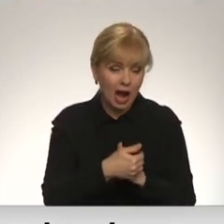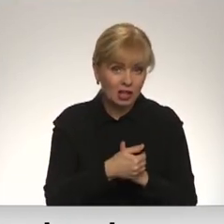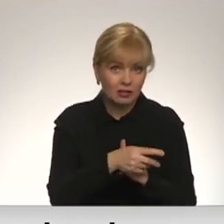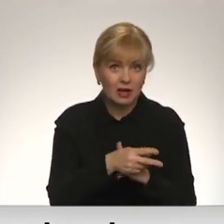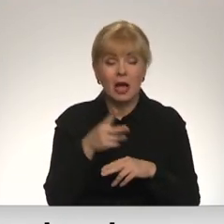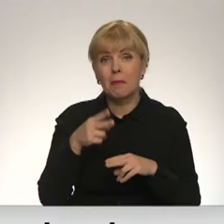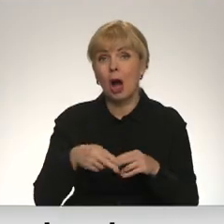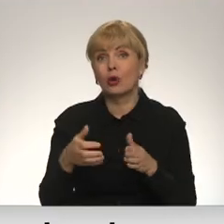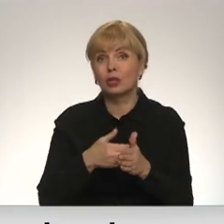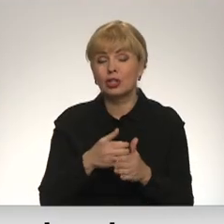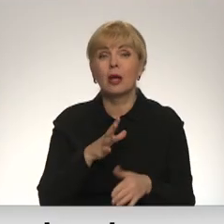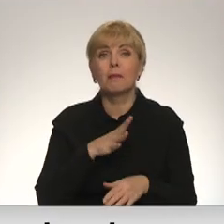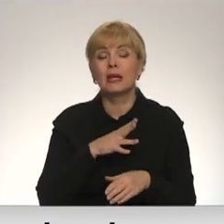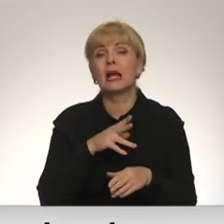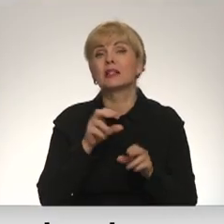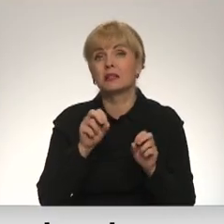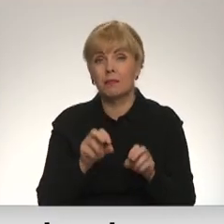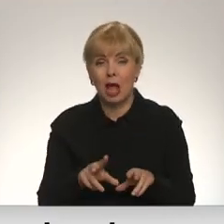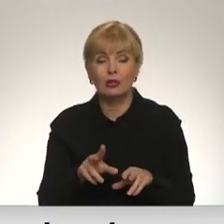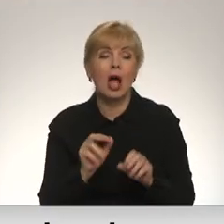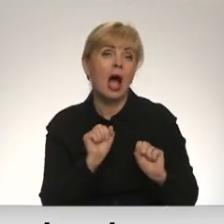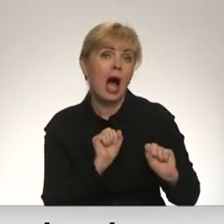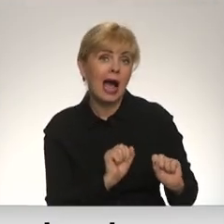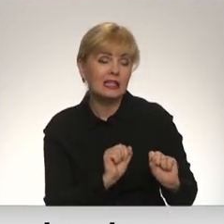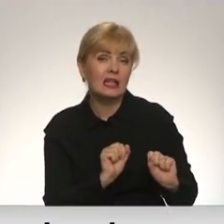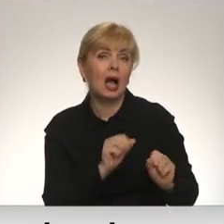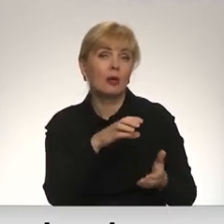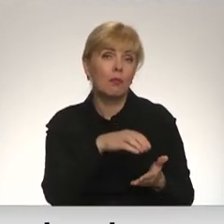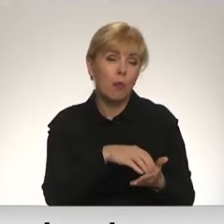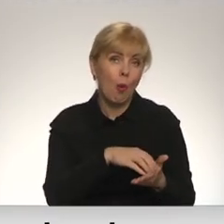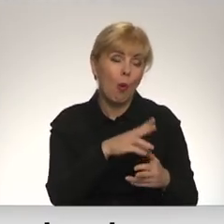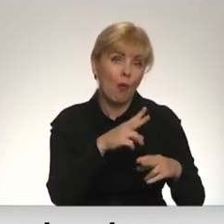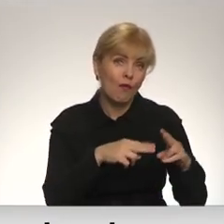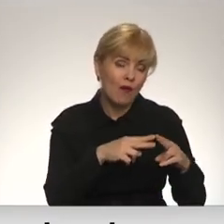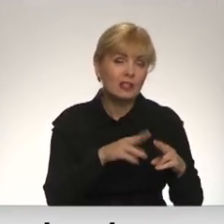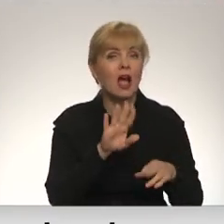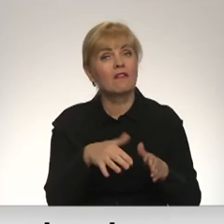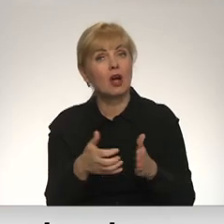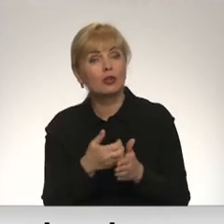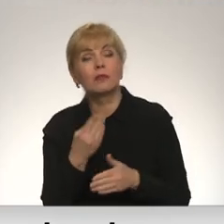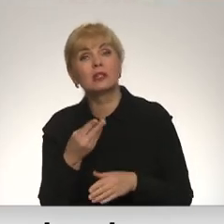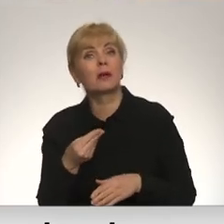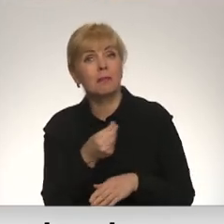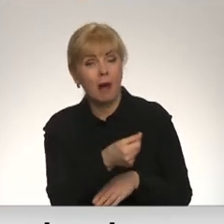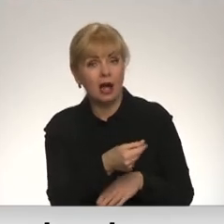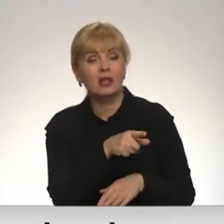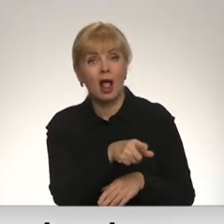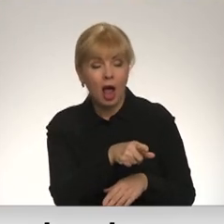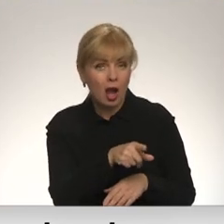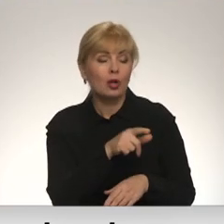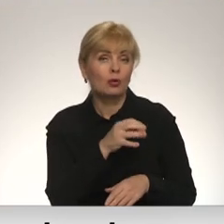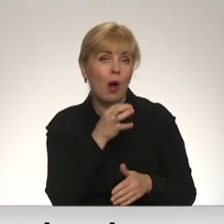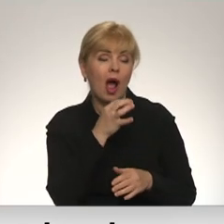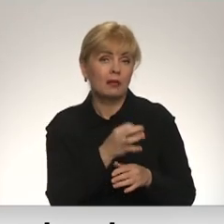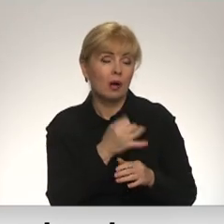pārtrauca izmantot, bija apzināts, kā aizsargbūves tomēr varētu izmantot un cik maksātu to uzturēšana. Diemžēl